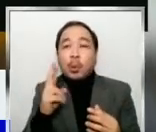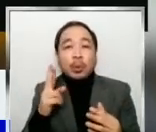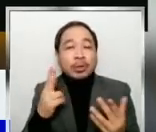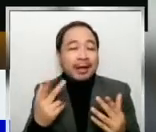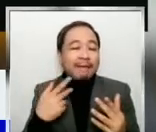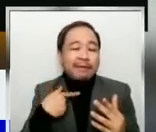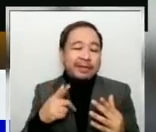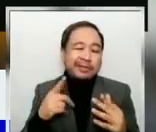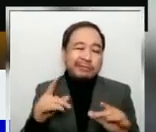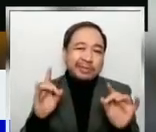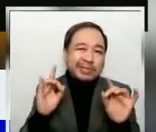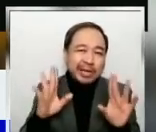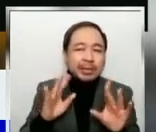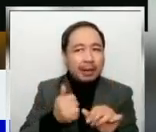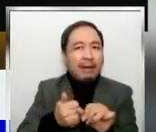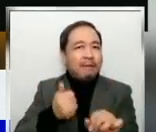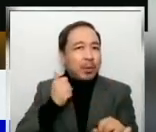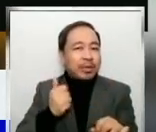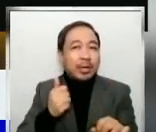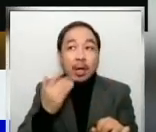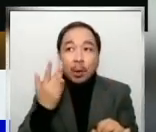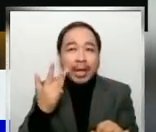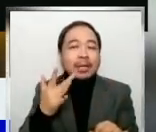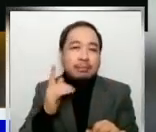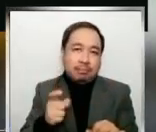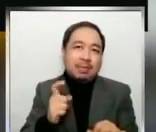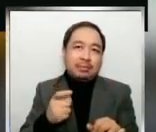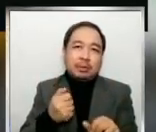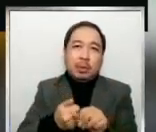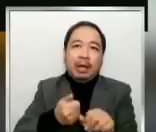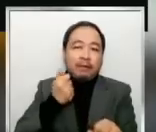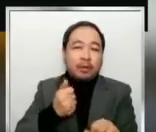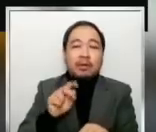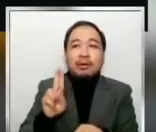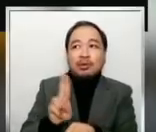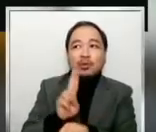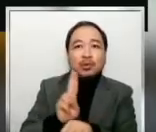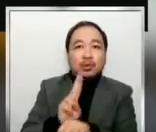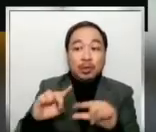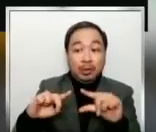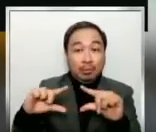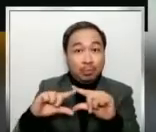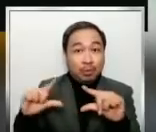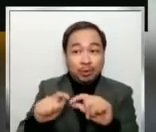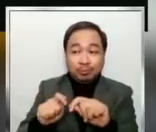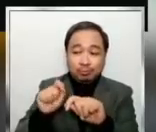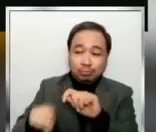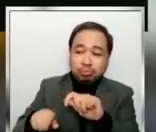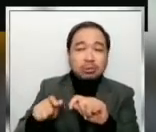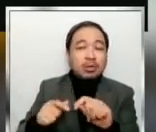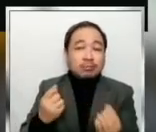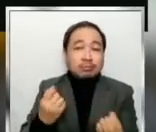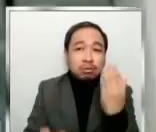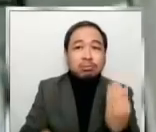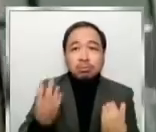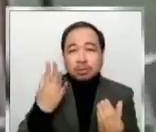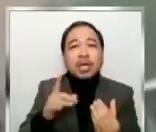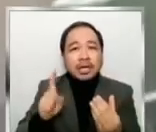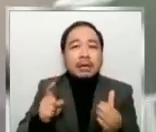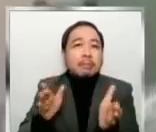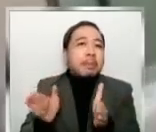sa paputok sa pamamagitan sa pag-iwas ng paggamit nito at pagiging handa sa lahat ng pwedeng maging aksidente.